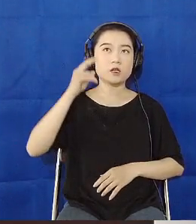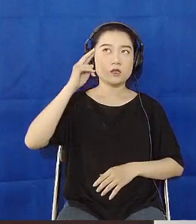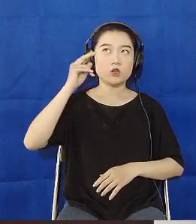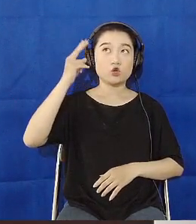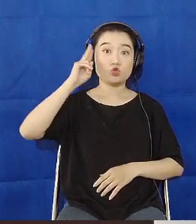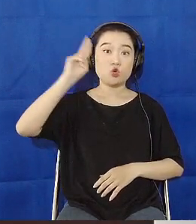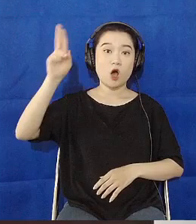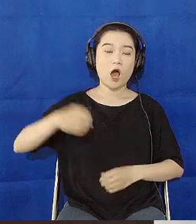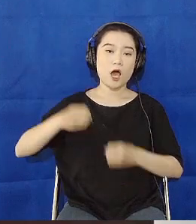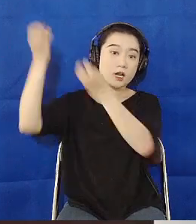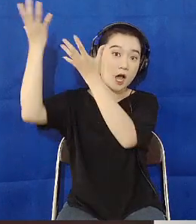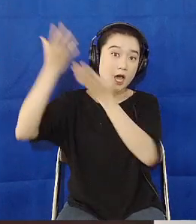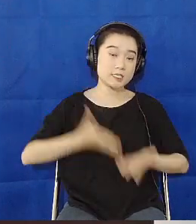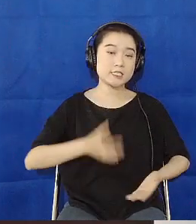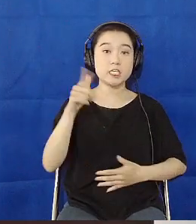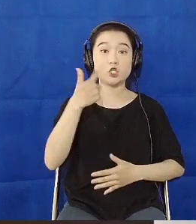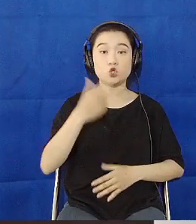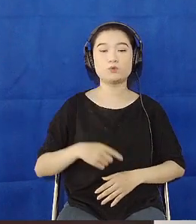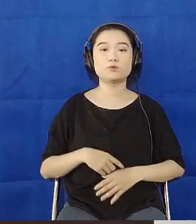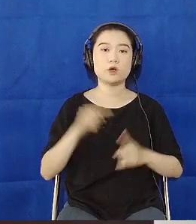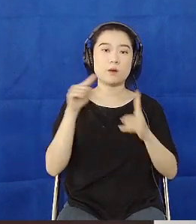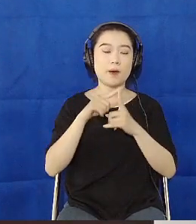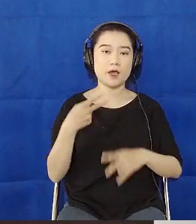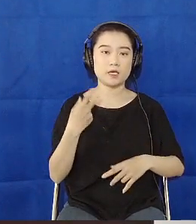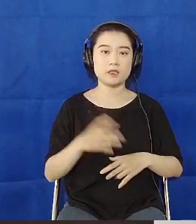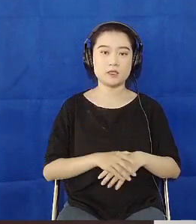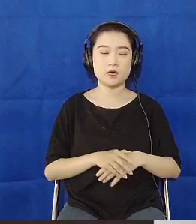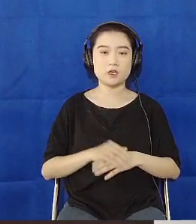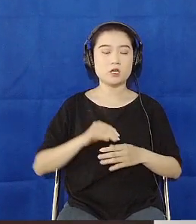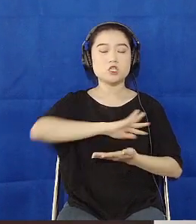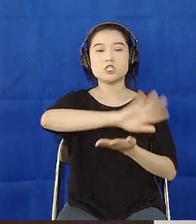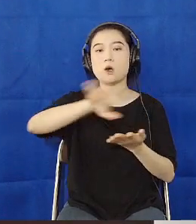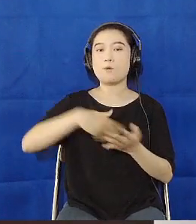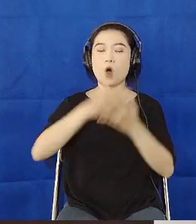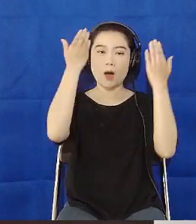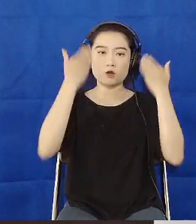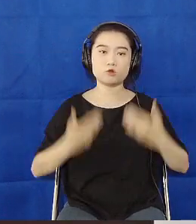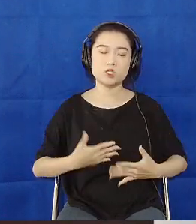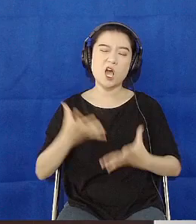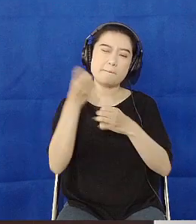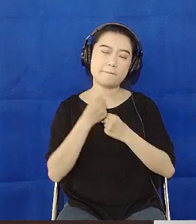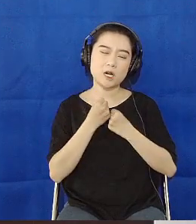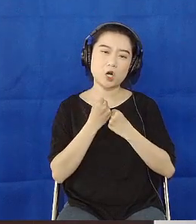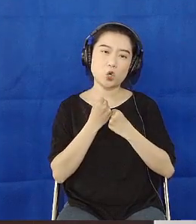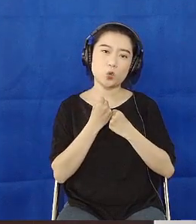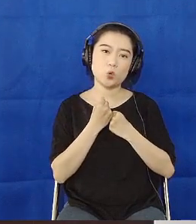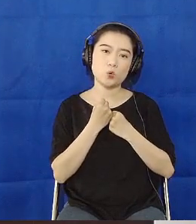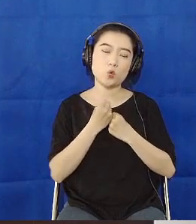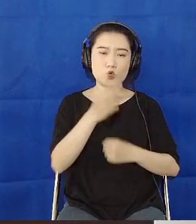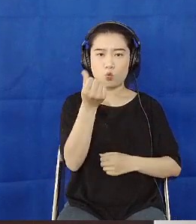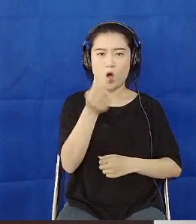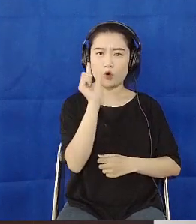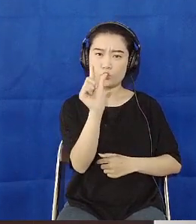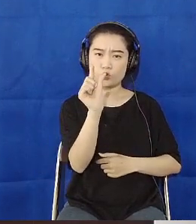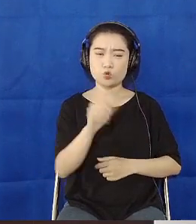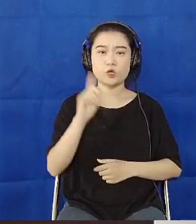sendiri. Walaupun tentu saja setiap manusia butuh sesuatu untuk hidupnya, butuh